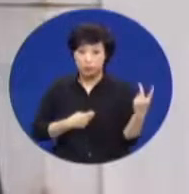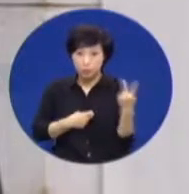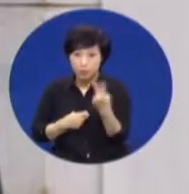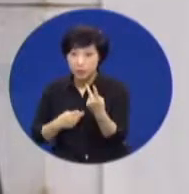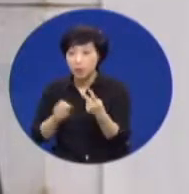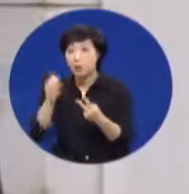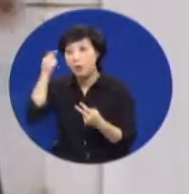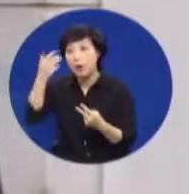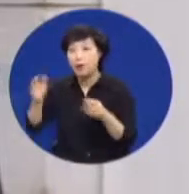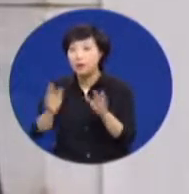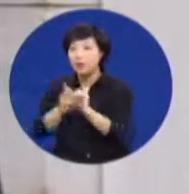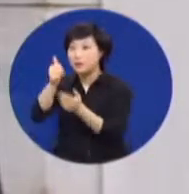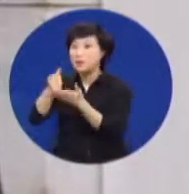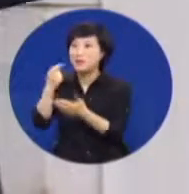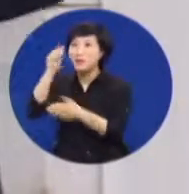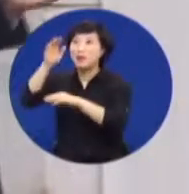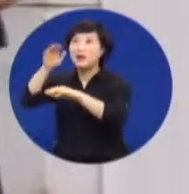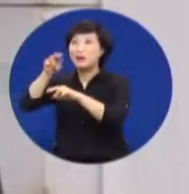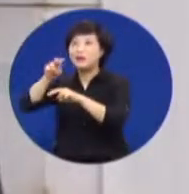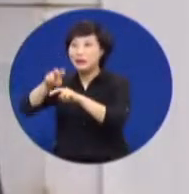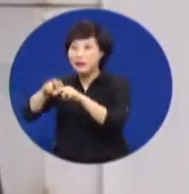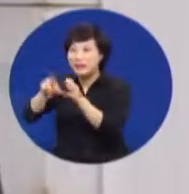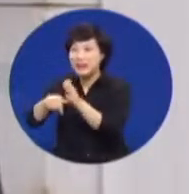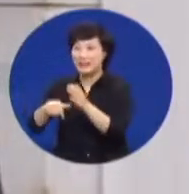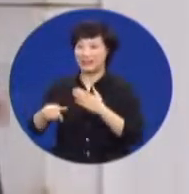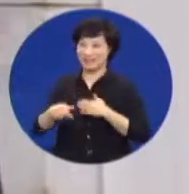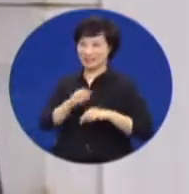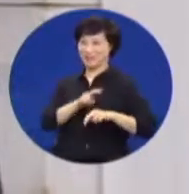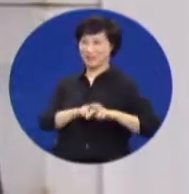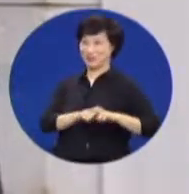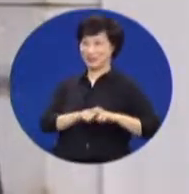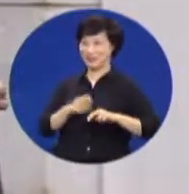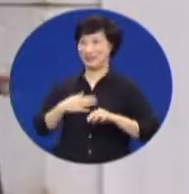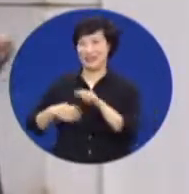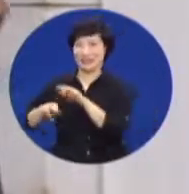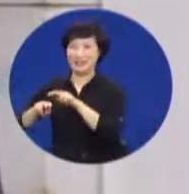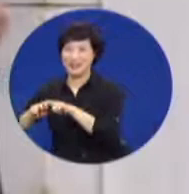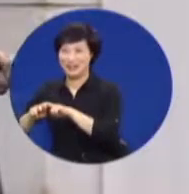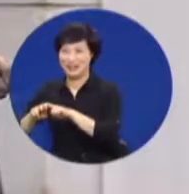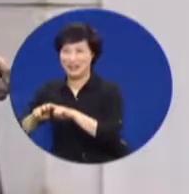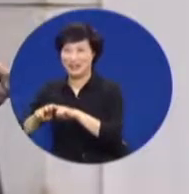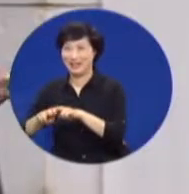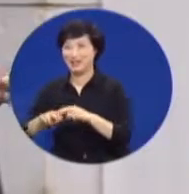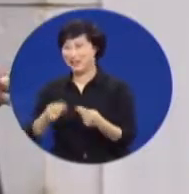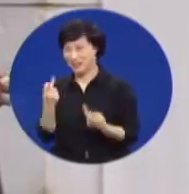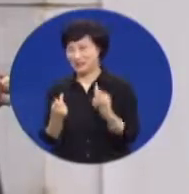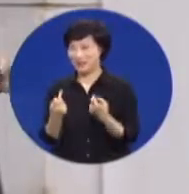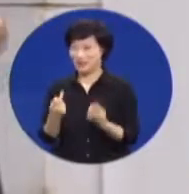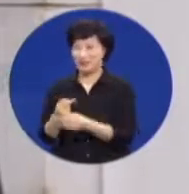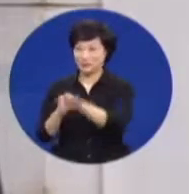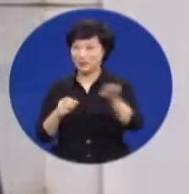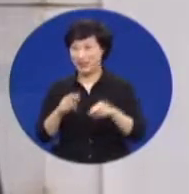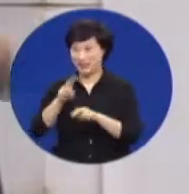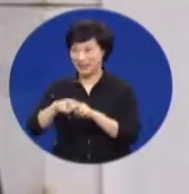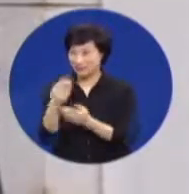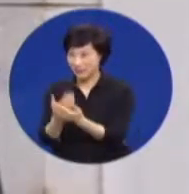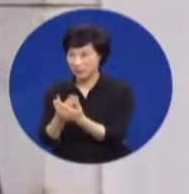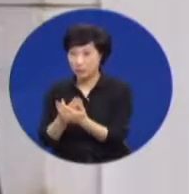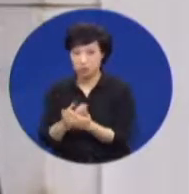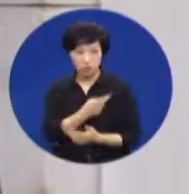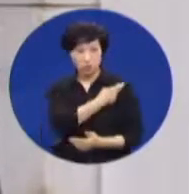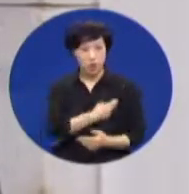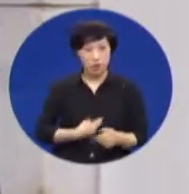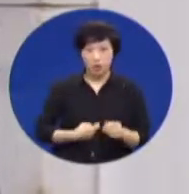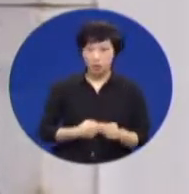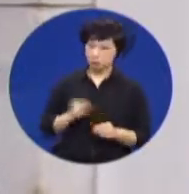때 하나는 좌편에 하나는 우편에 우리 형제가 앉기에 주세요 하니까 제자들이 서리 다투며, 야